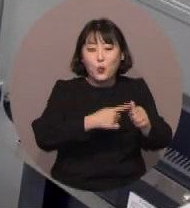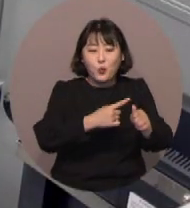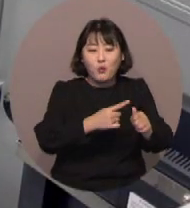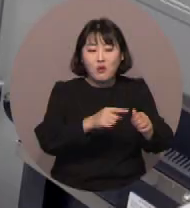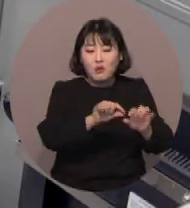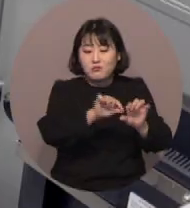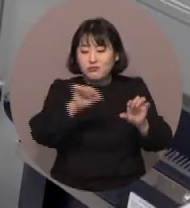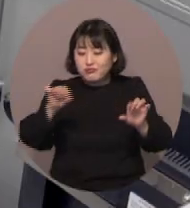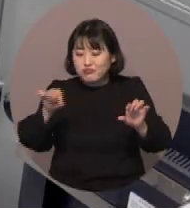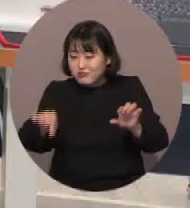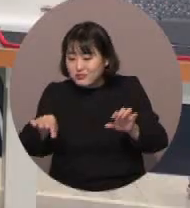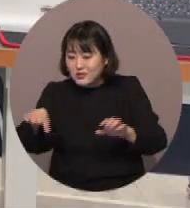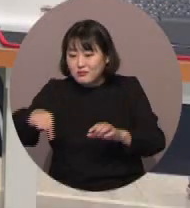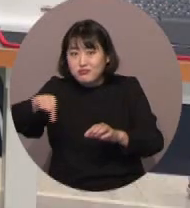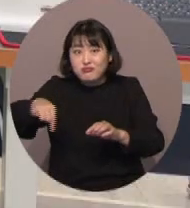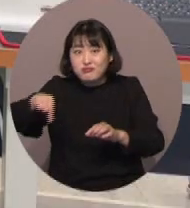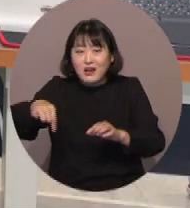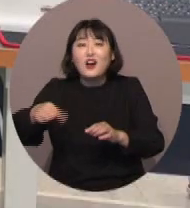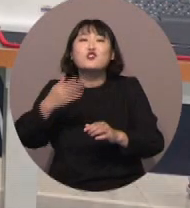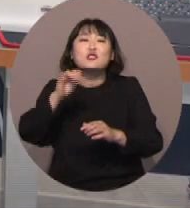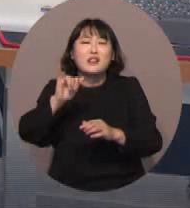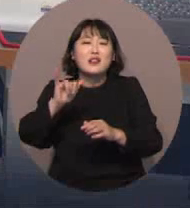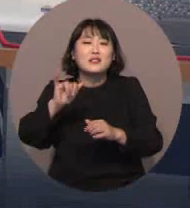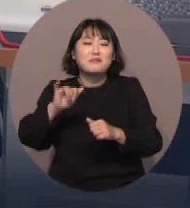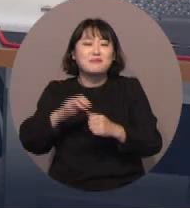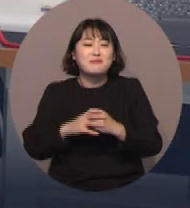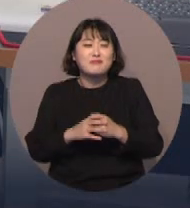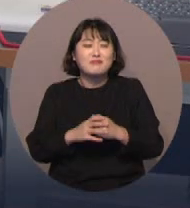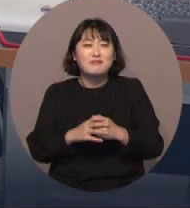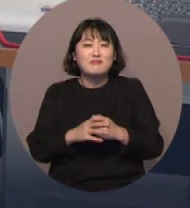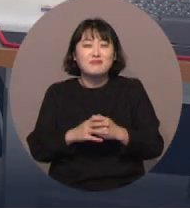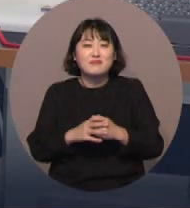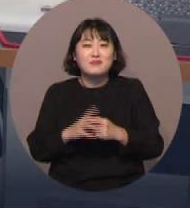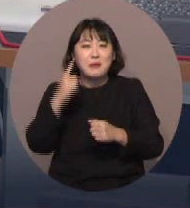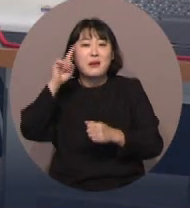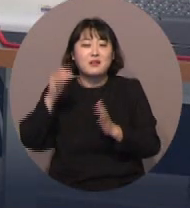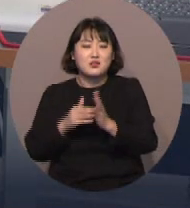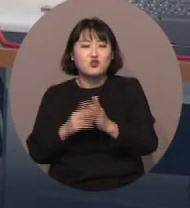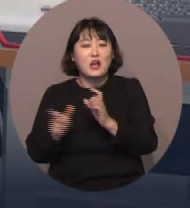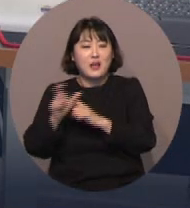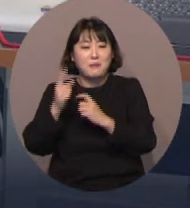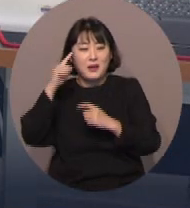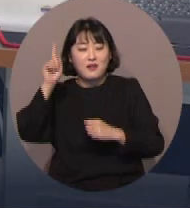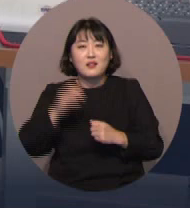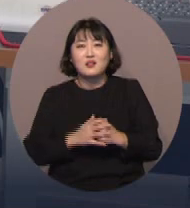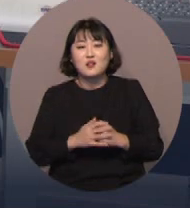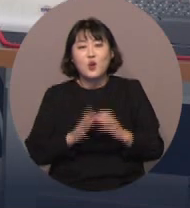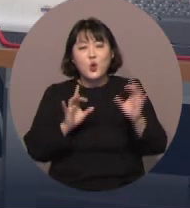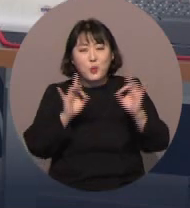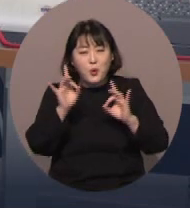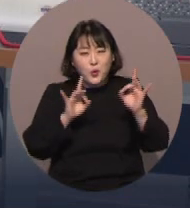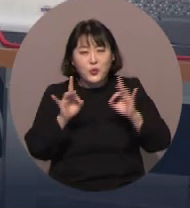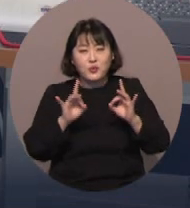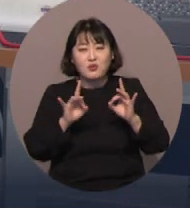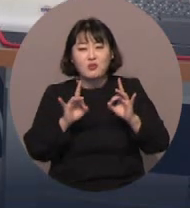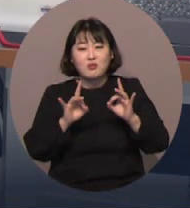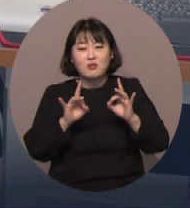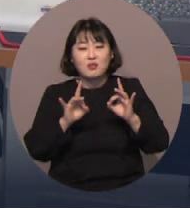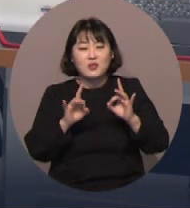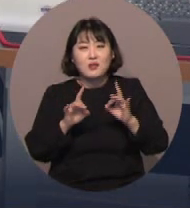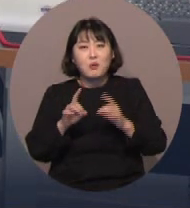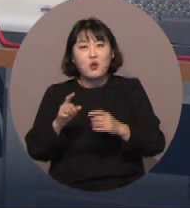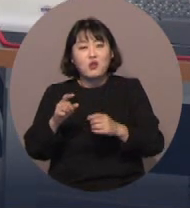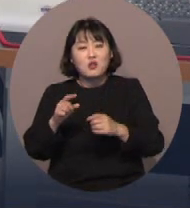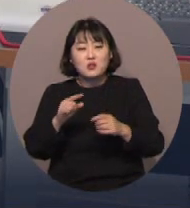등이 추가되었습니다 로봇으로 채취된 검체를 진단시스템에 적용하기 위한 어댑터 개발 그리고 수치 후에 면봉을 자동으로